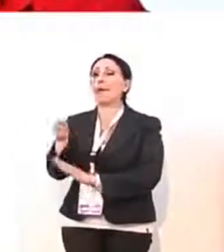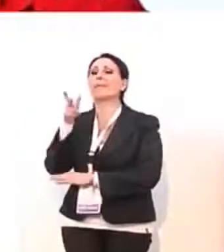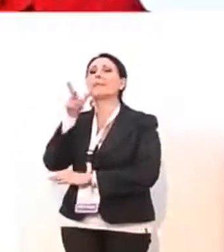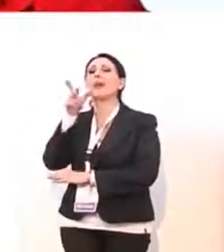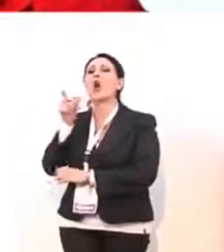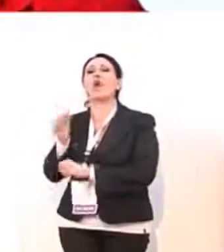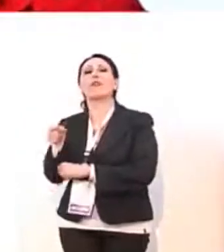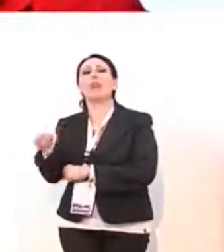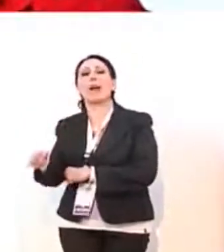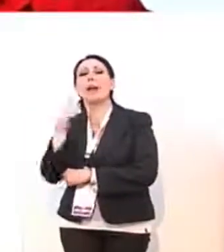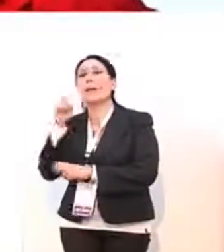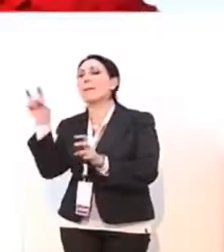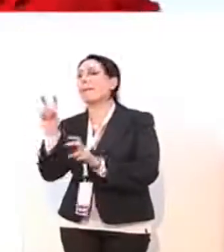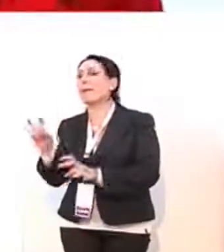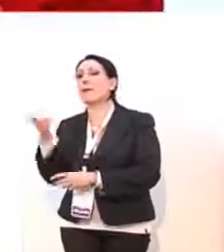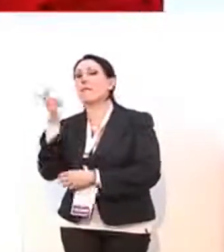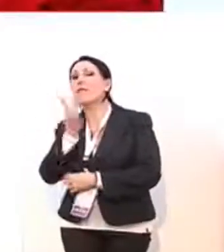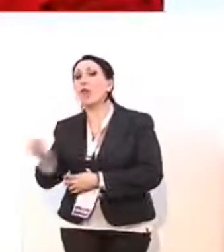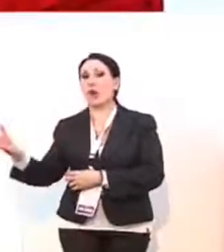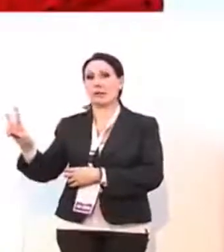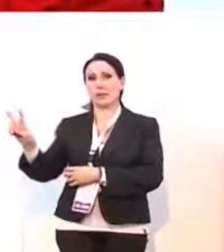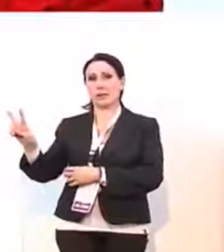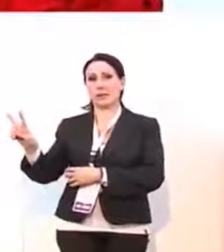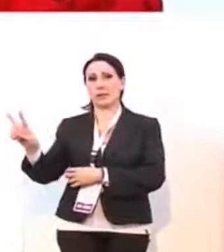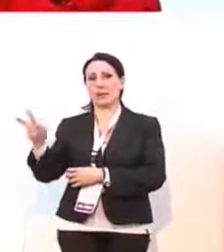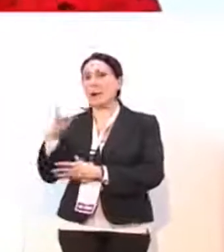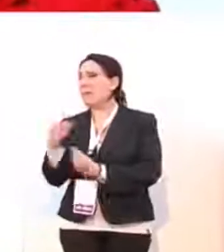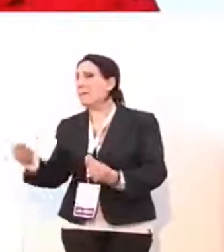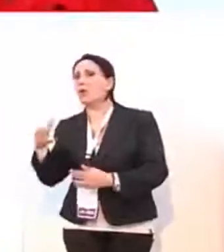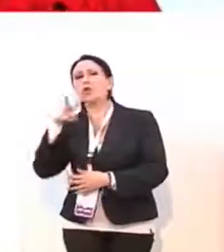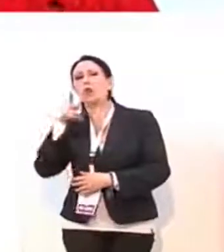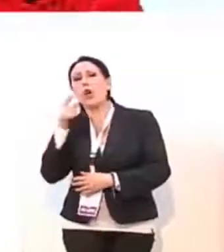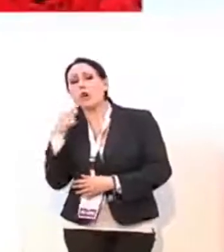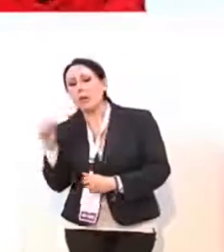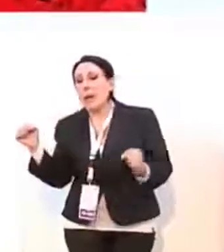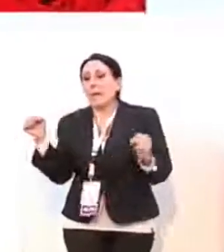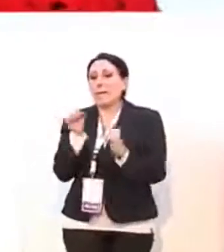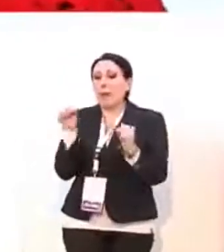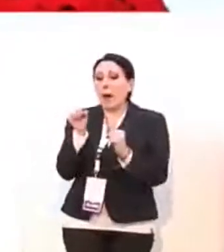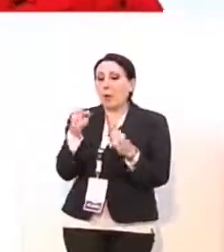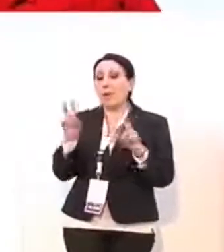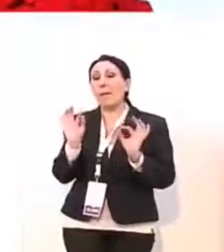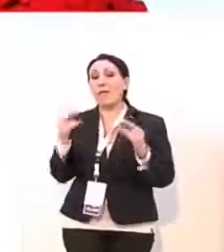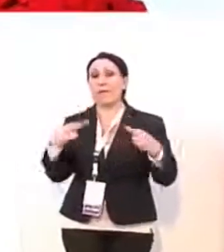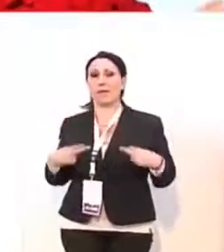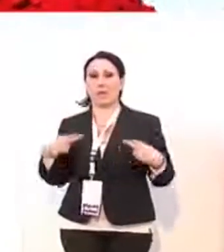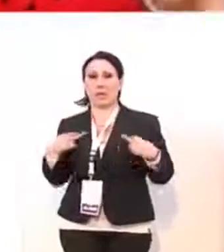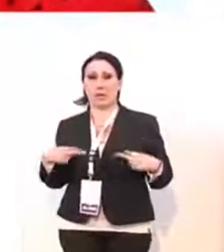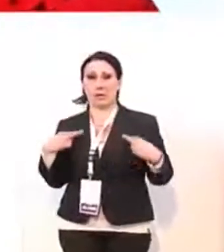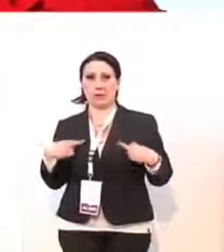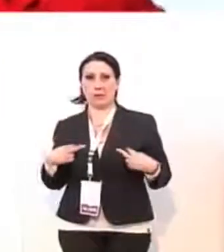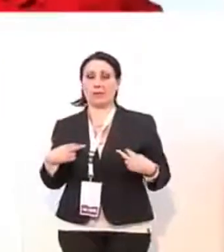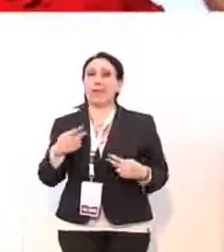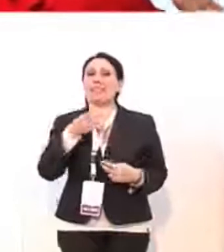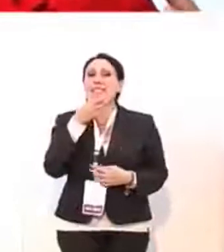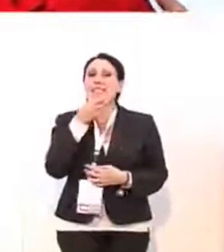grave violenza e che dichiarano di aver avuto paura per la propria vita. Questo che vuol